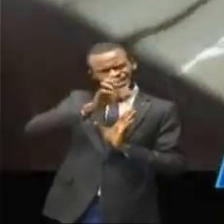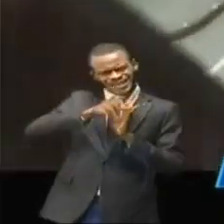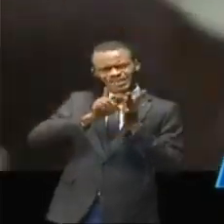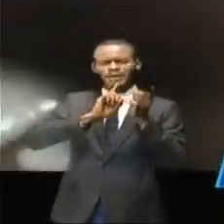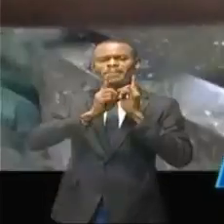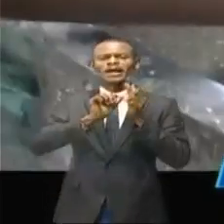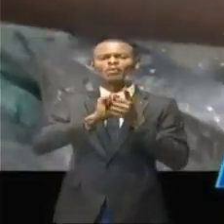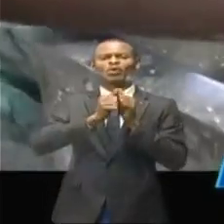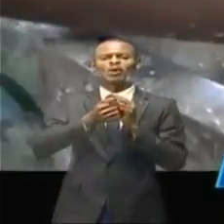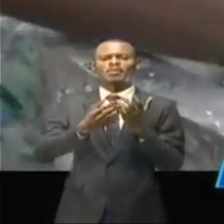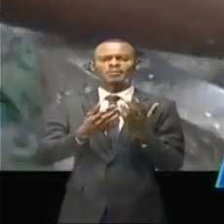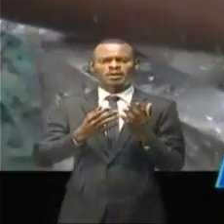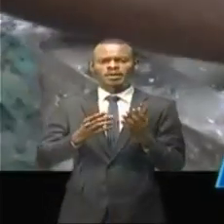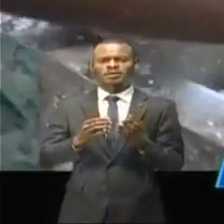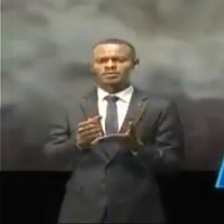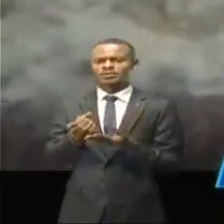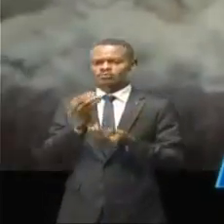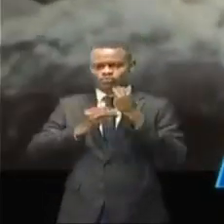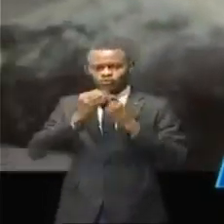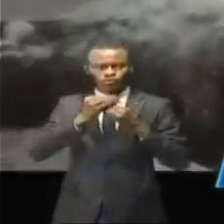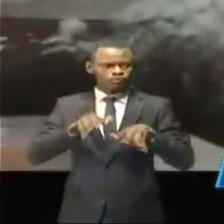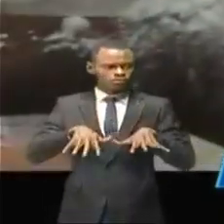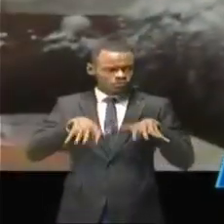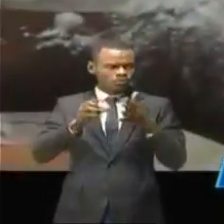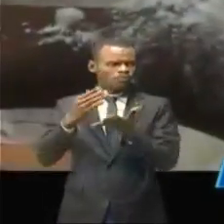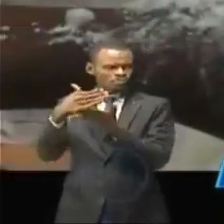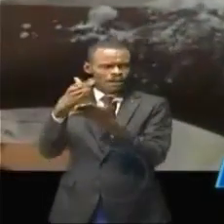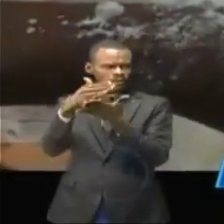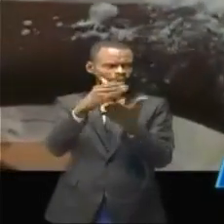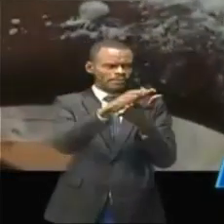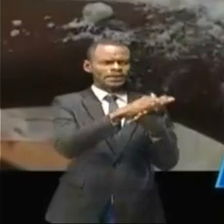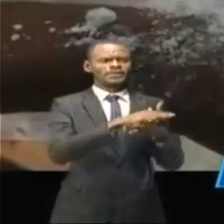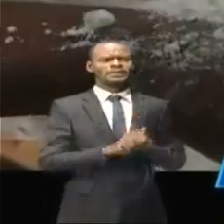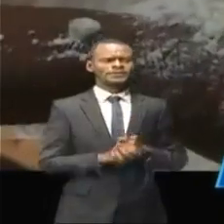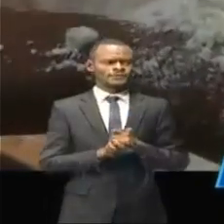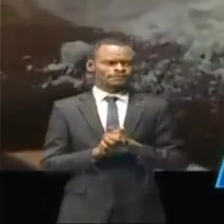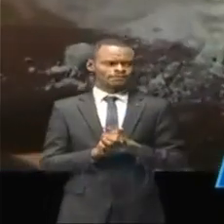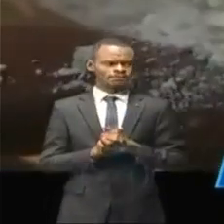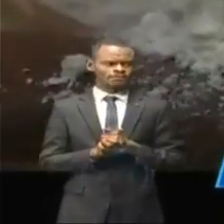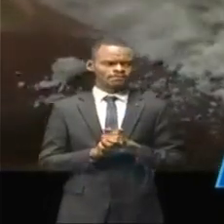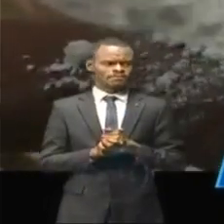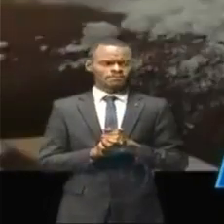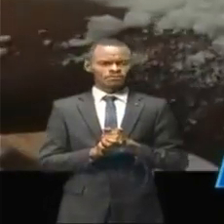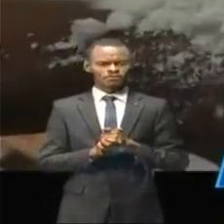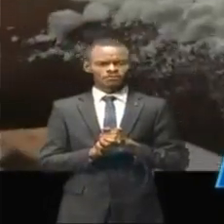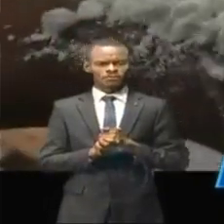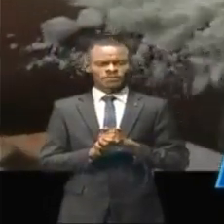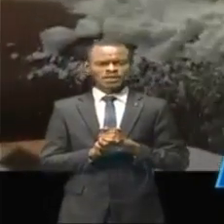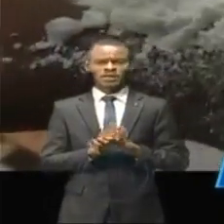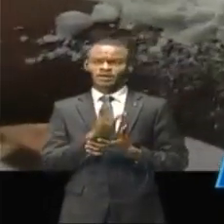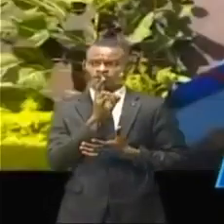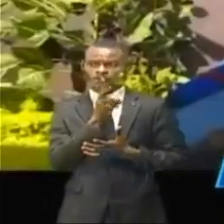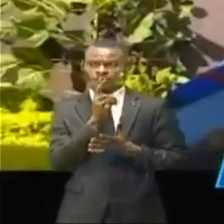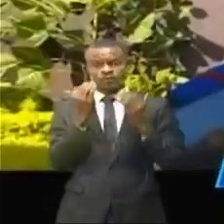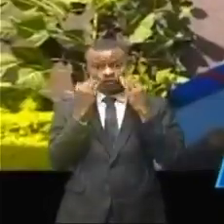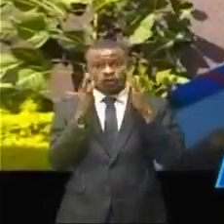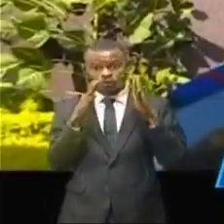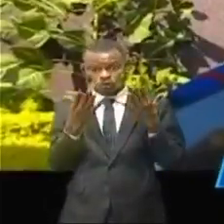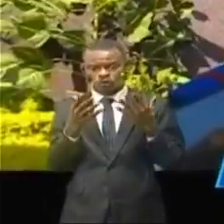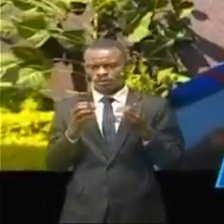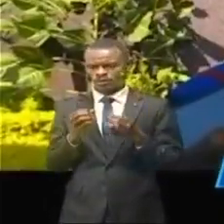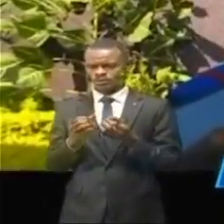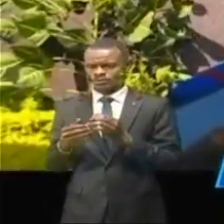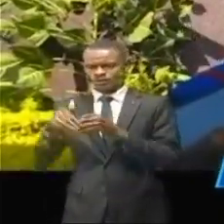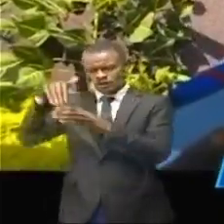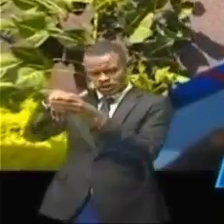sécurité alimentaire et à l'amélioration des revenus de petits producteurs en leur ouvrant un couloir d'accès facile aux machines. Le programme